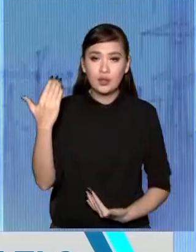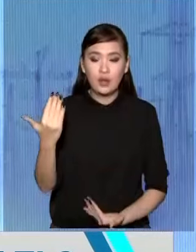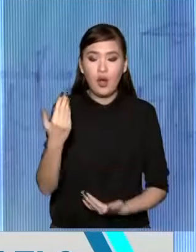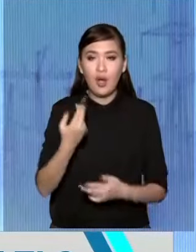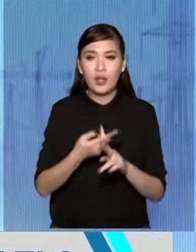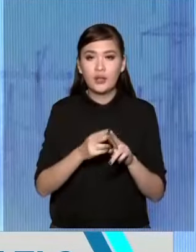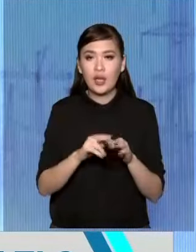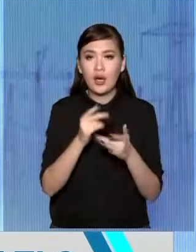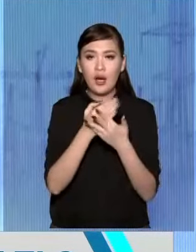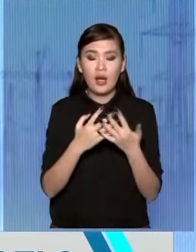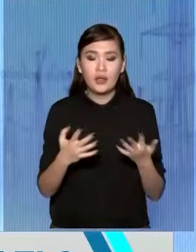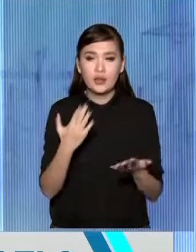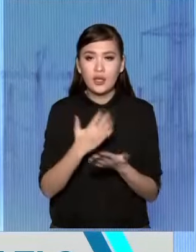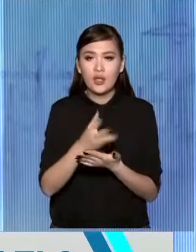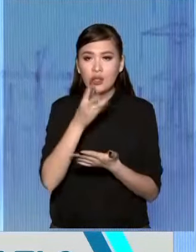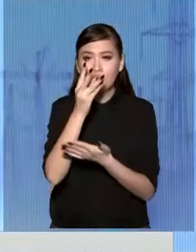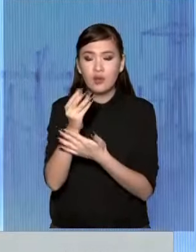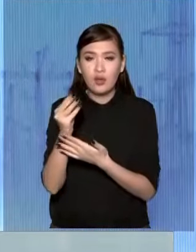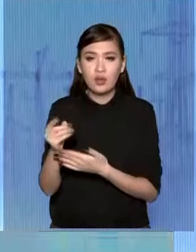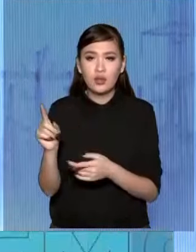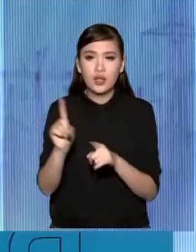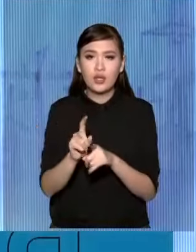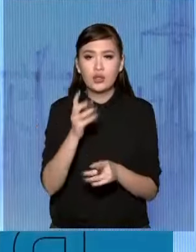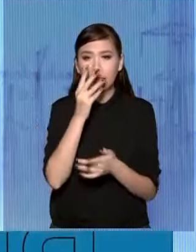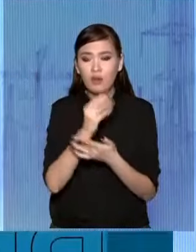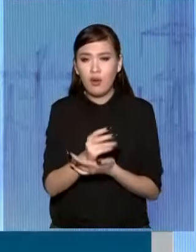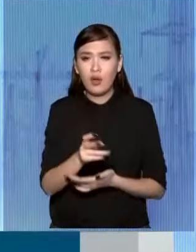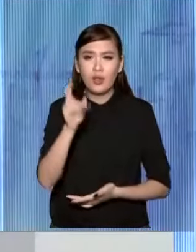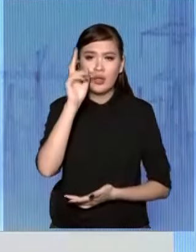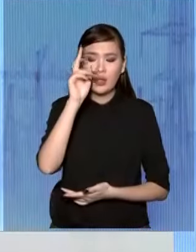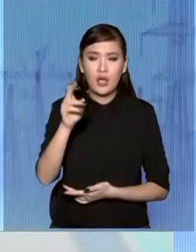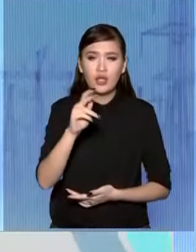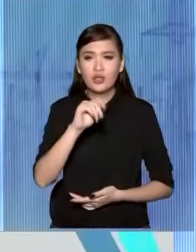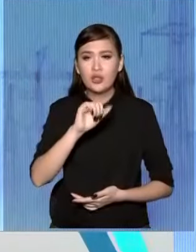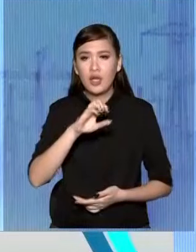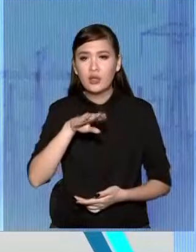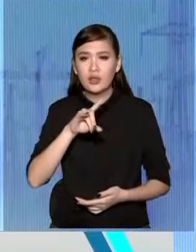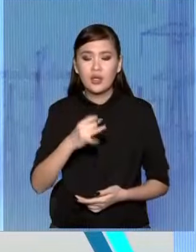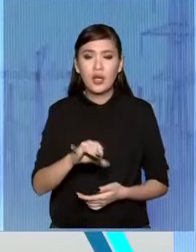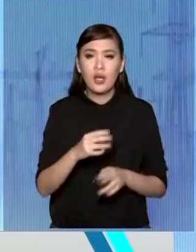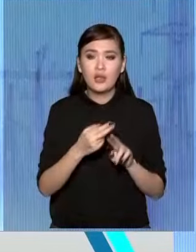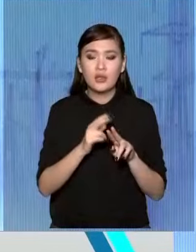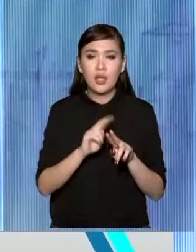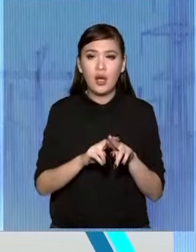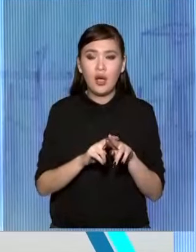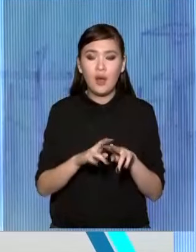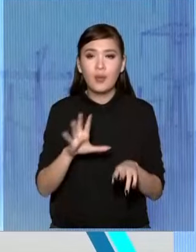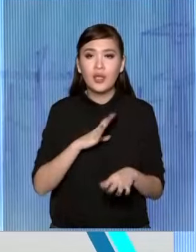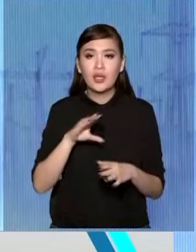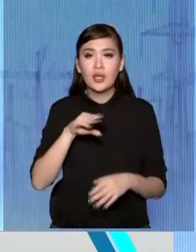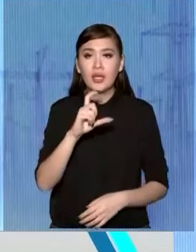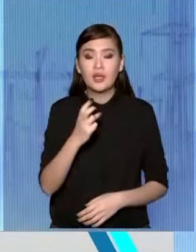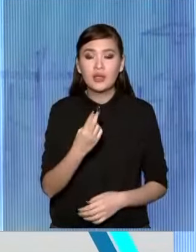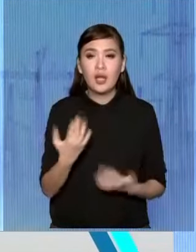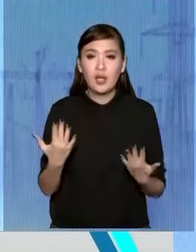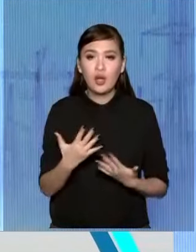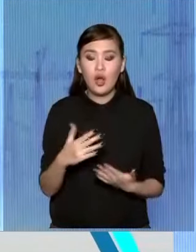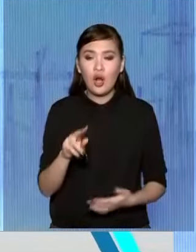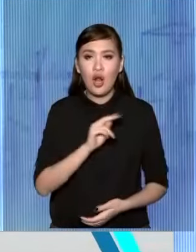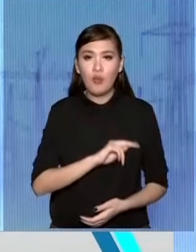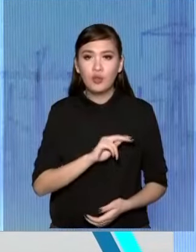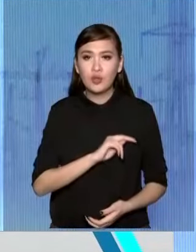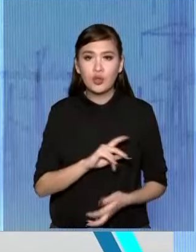есть разные формы собственности. Также есть частные, есть и государственные. Но что касается региональных ТЭЦ, которые работают конкретно